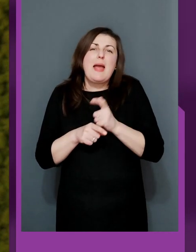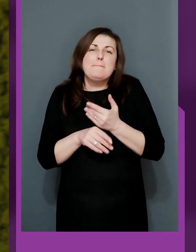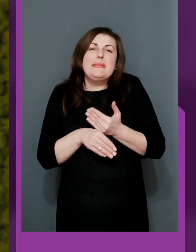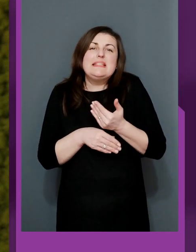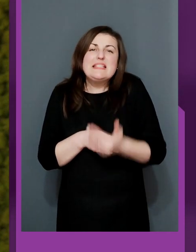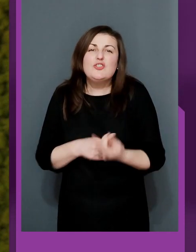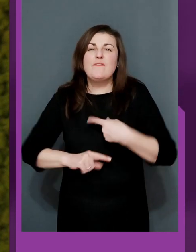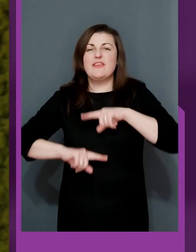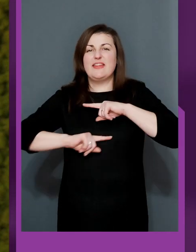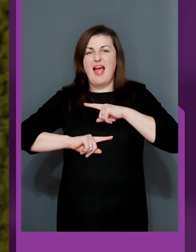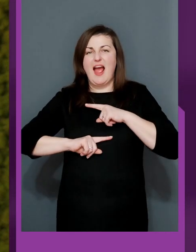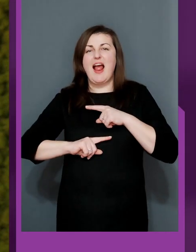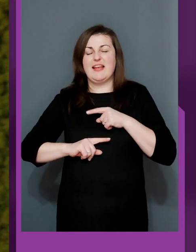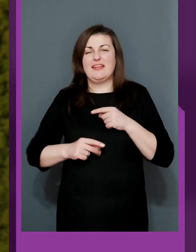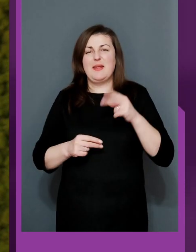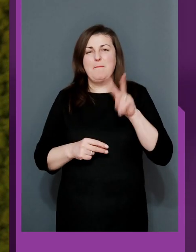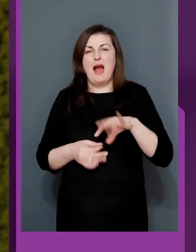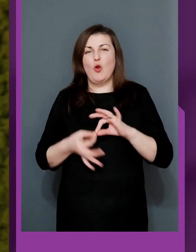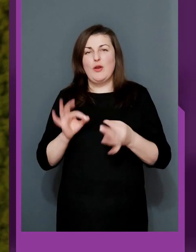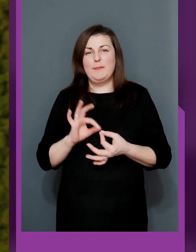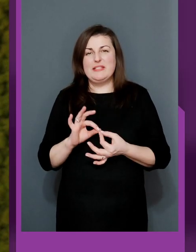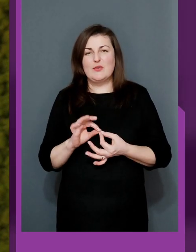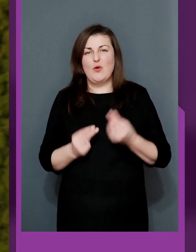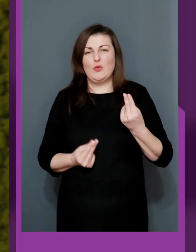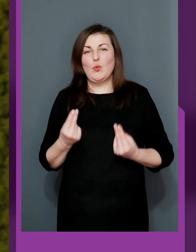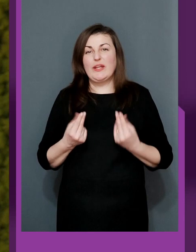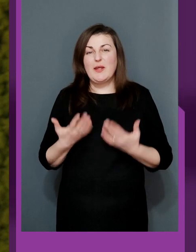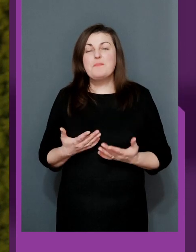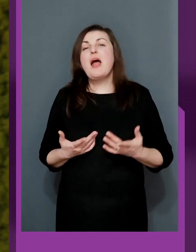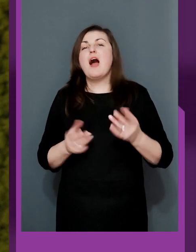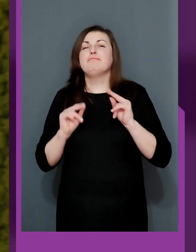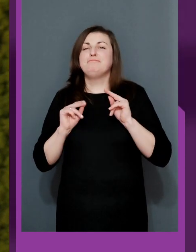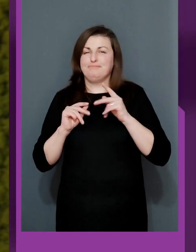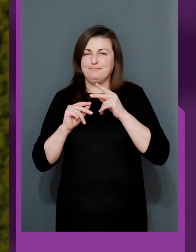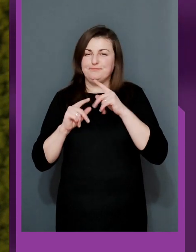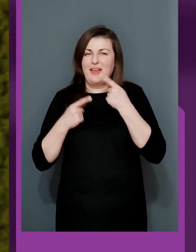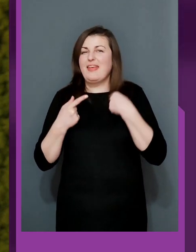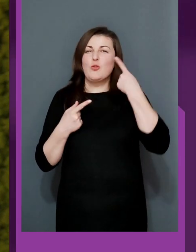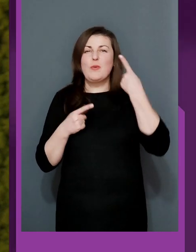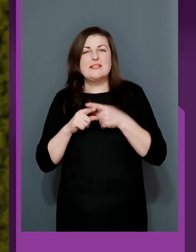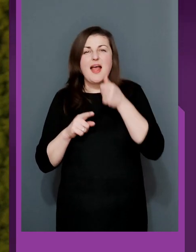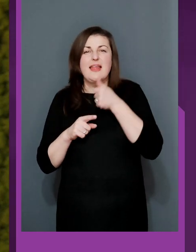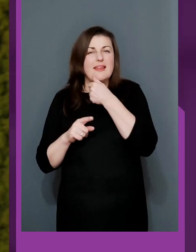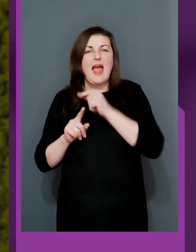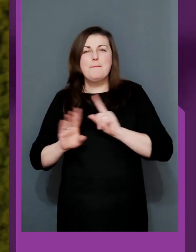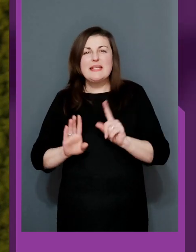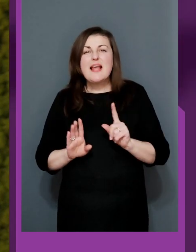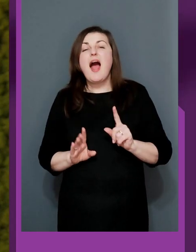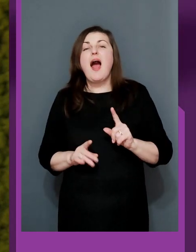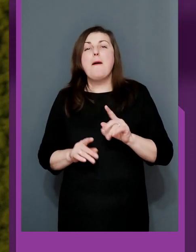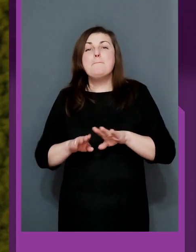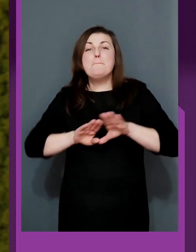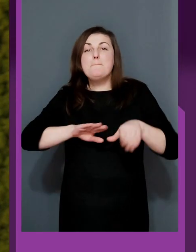найпізнішій фінальній стадії паралімпійського турніру а до речі от Ну відкрий Я сподіваюсь це не таємниця От